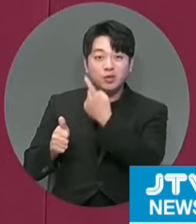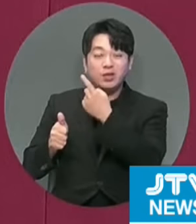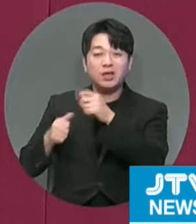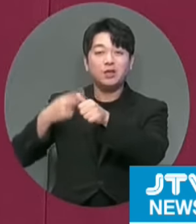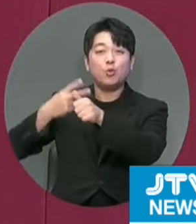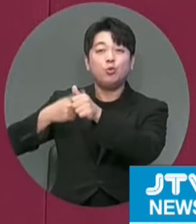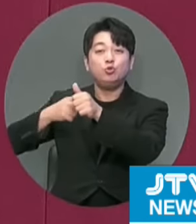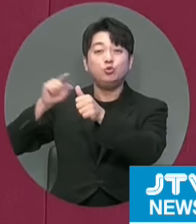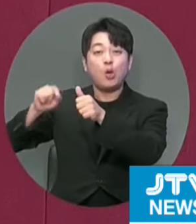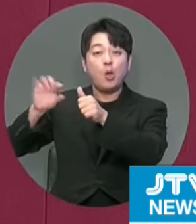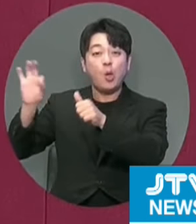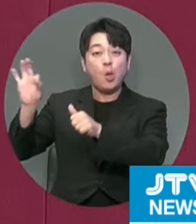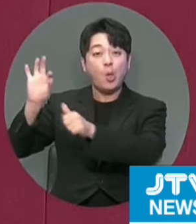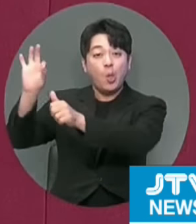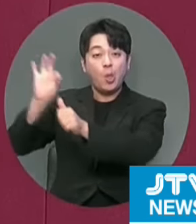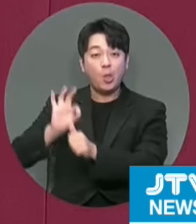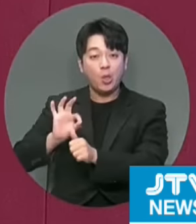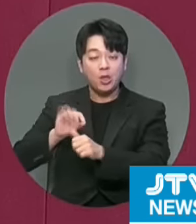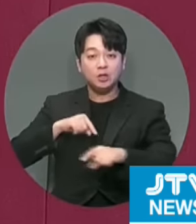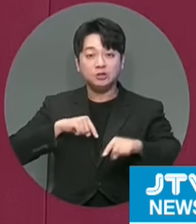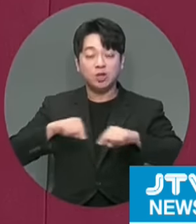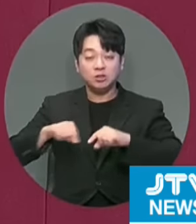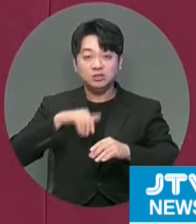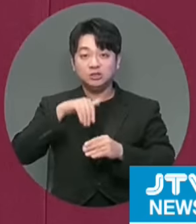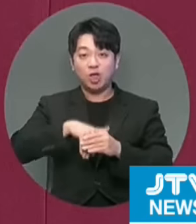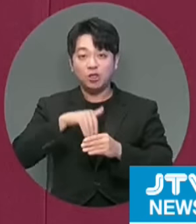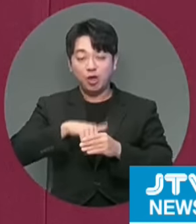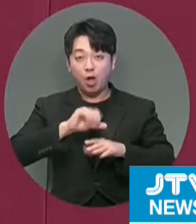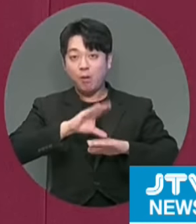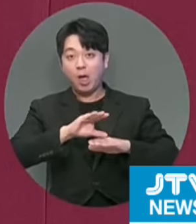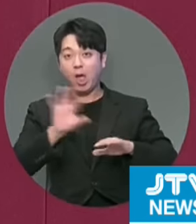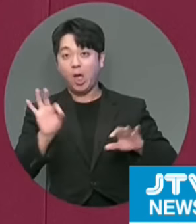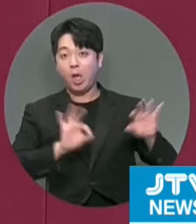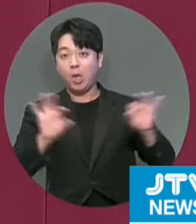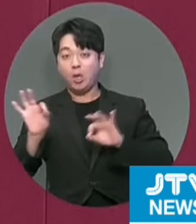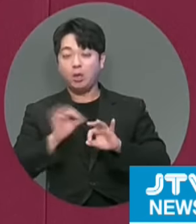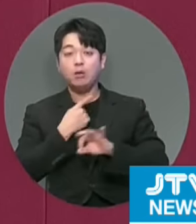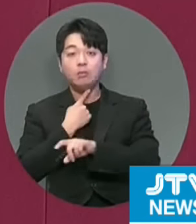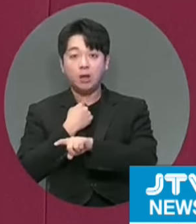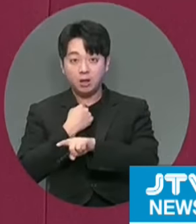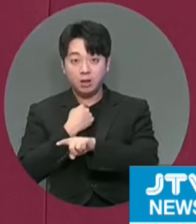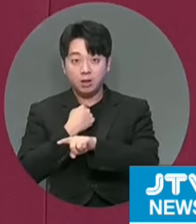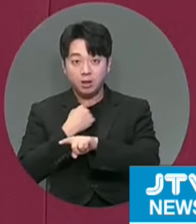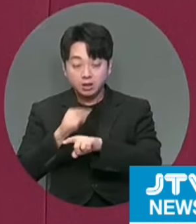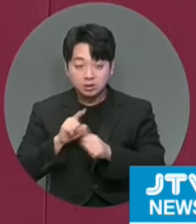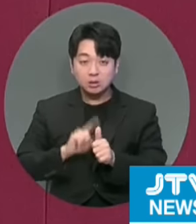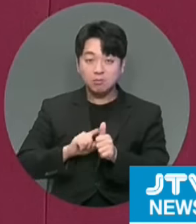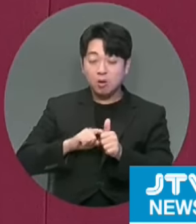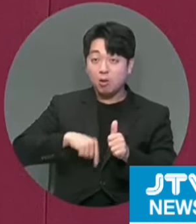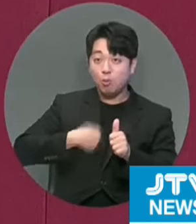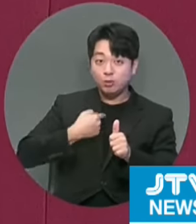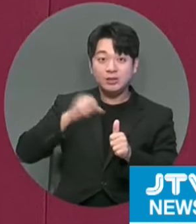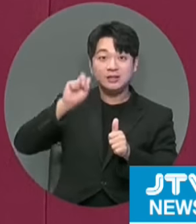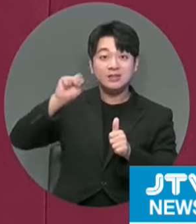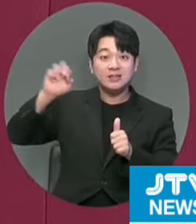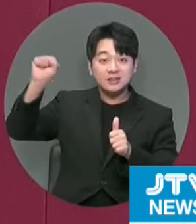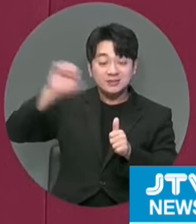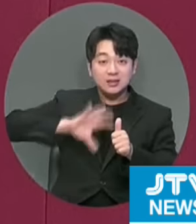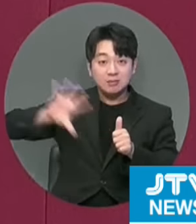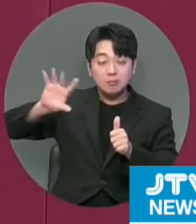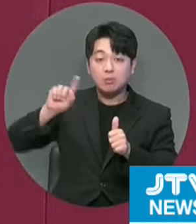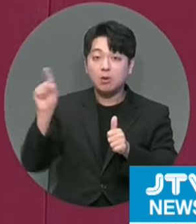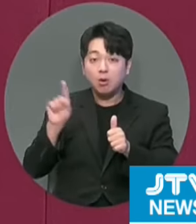발언과 정치적 편향으로 논란된 인사가 위원으로 위촉됐습니다. 본인 소셜미디어에 5.18은